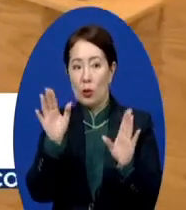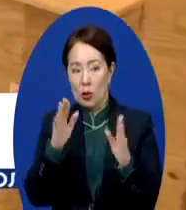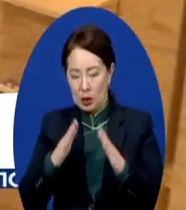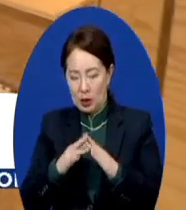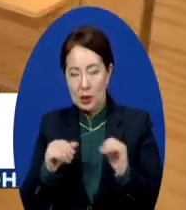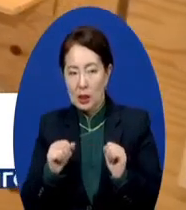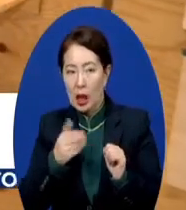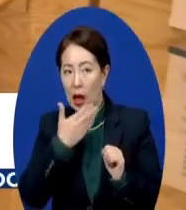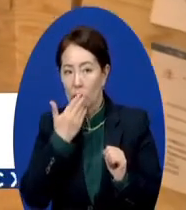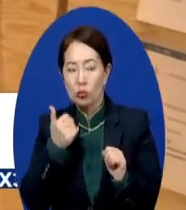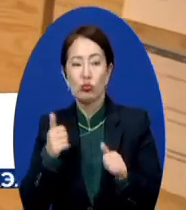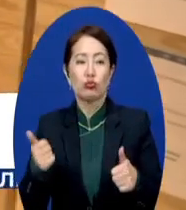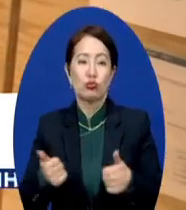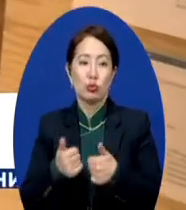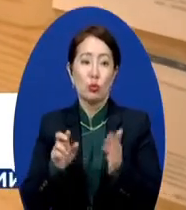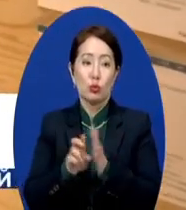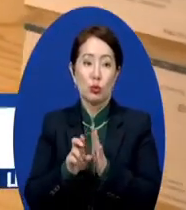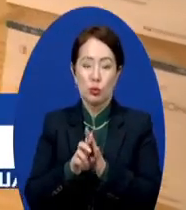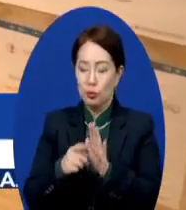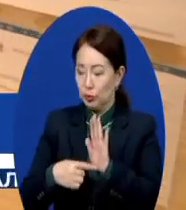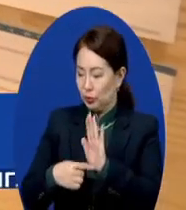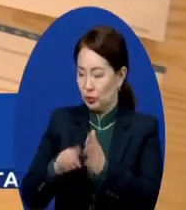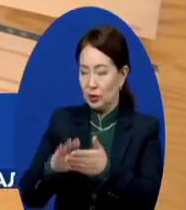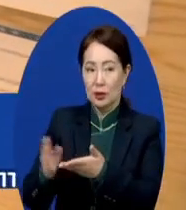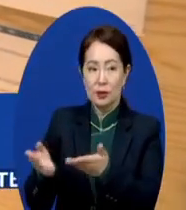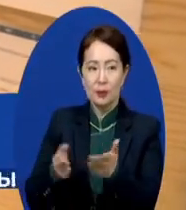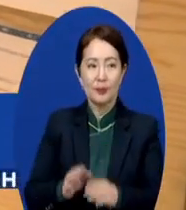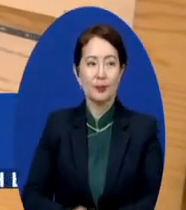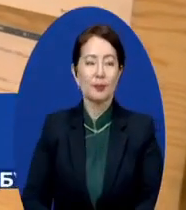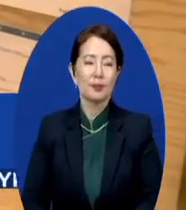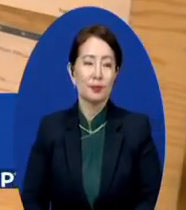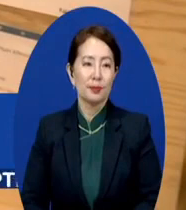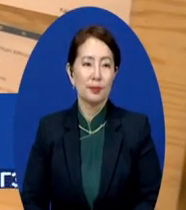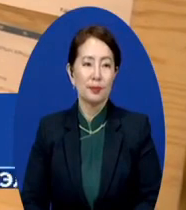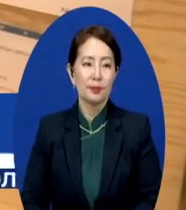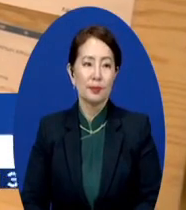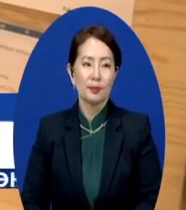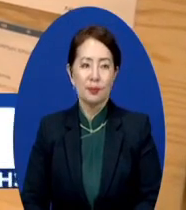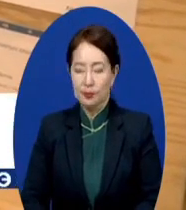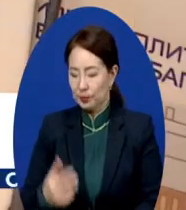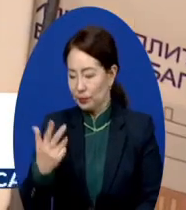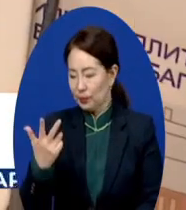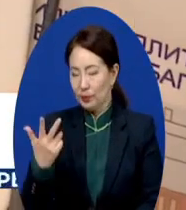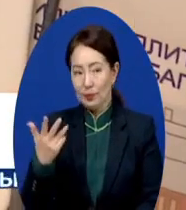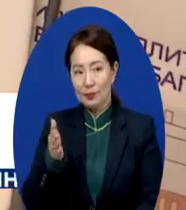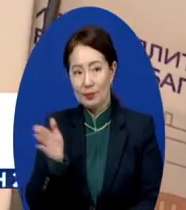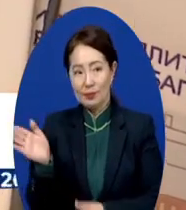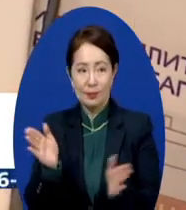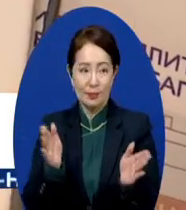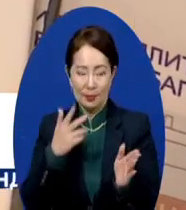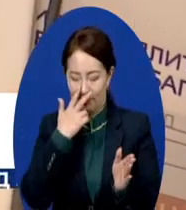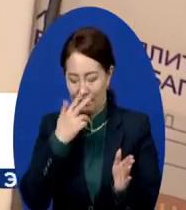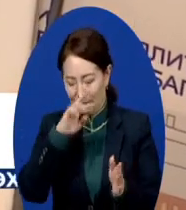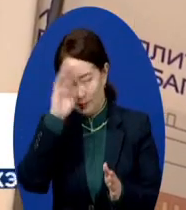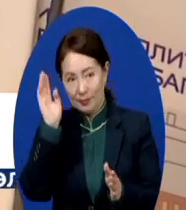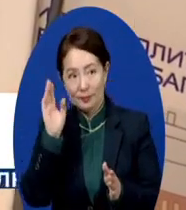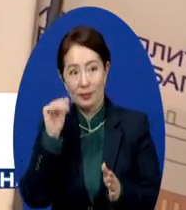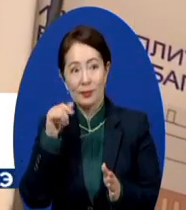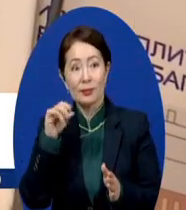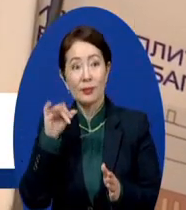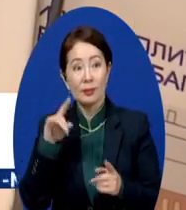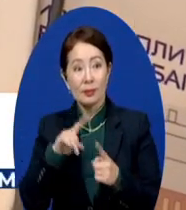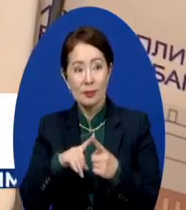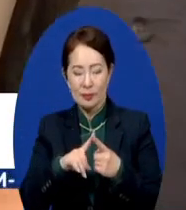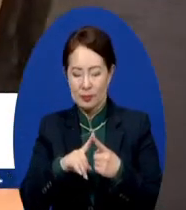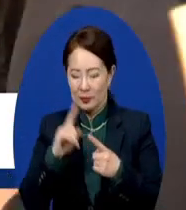байгаа хүмүүс даарахгүй, бас ая тухтай байх боломжийг энд танилцуулж байна. Гурван тийш арсын халаагуртай, халаагурыг нэг нүх эрчим